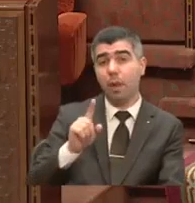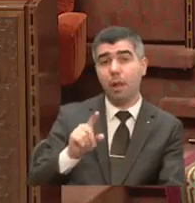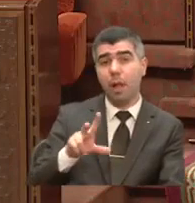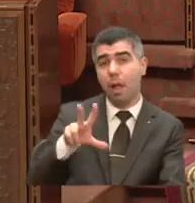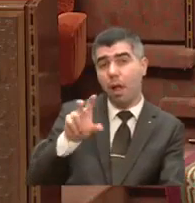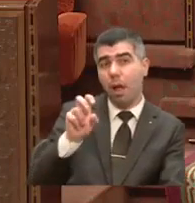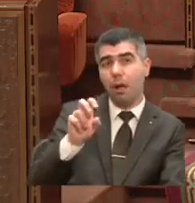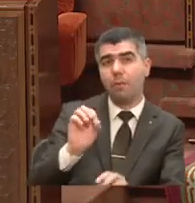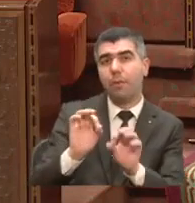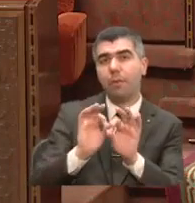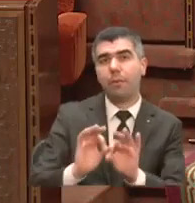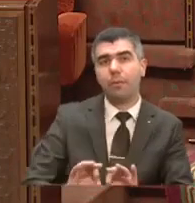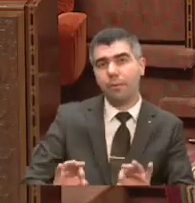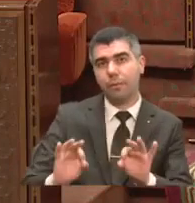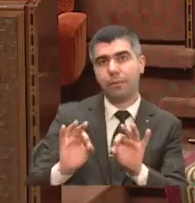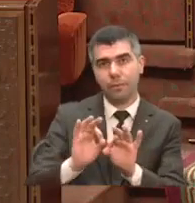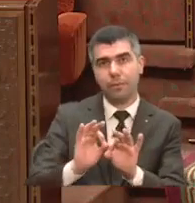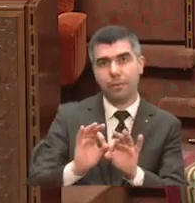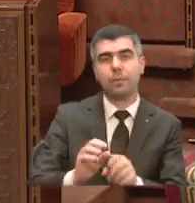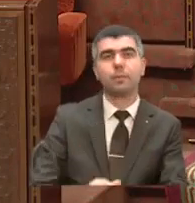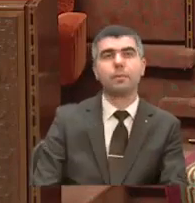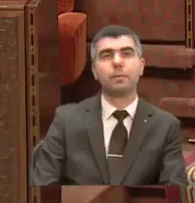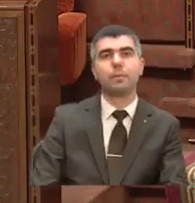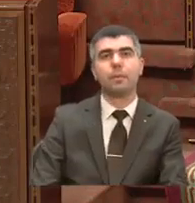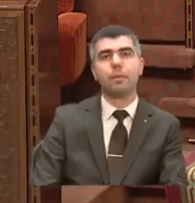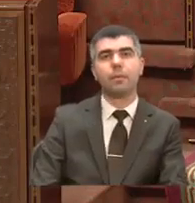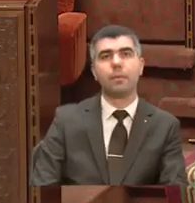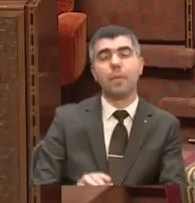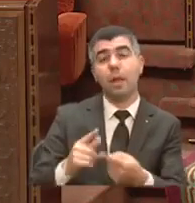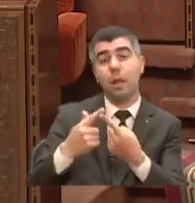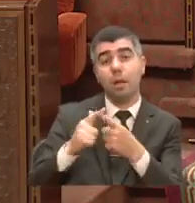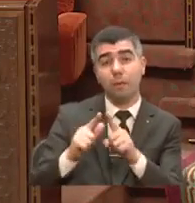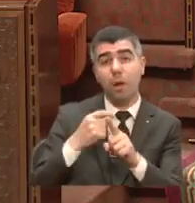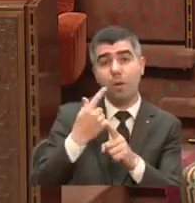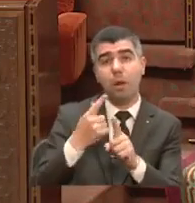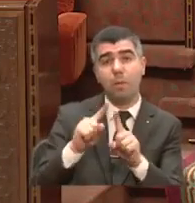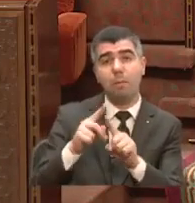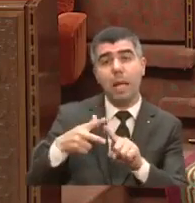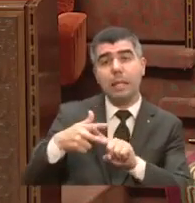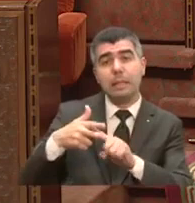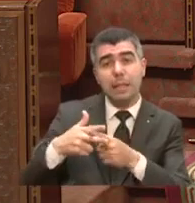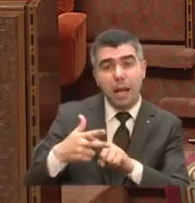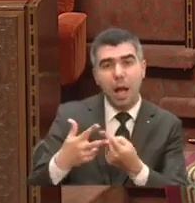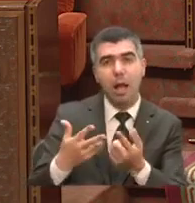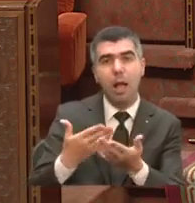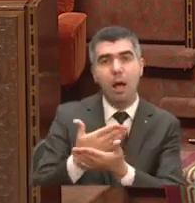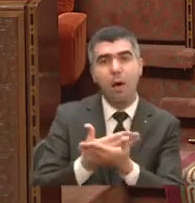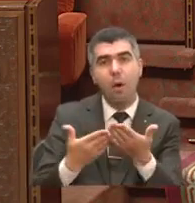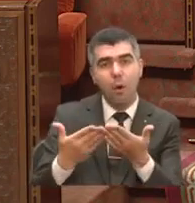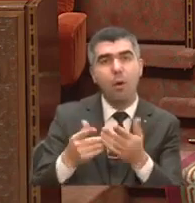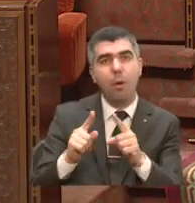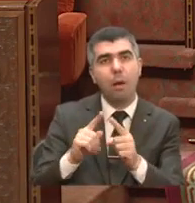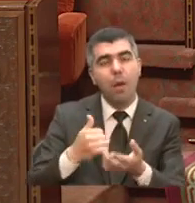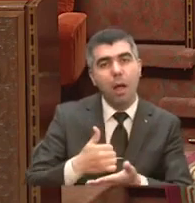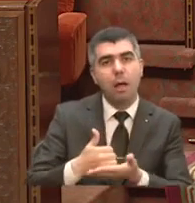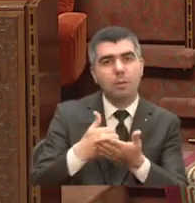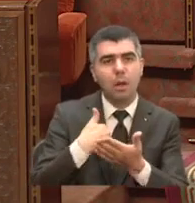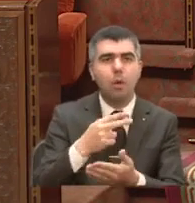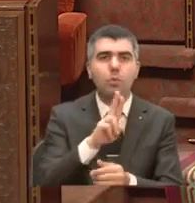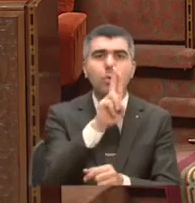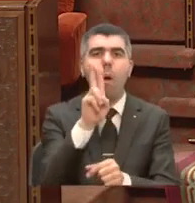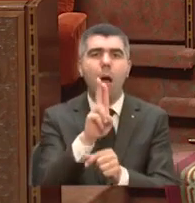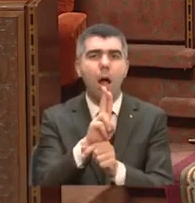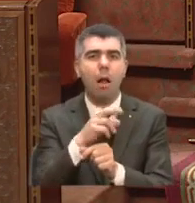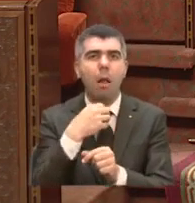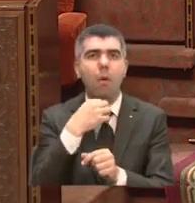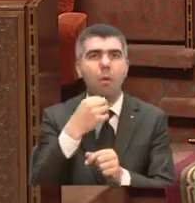عندك. هذا واحد الاقليم اللي تيعرف واحد طفرة صناعية كبيرة جدا. هل يعقل، أنا نطرح لك سؤال، هل يعقل